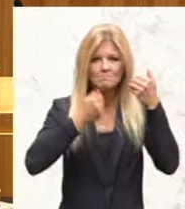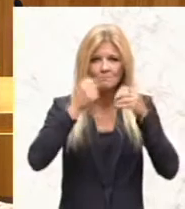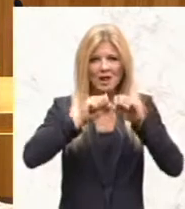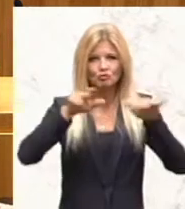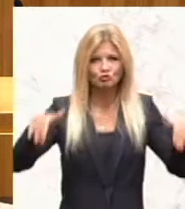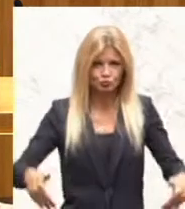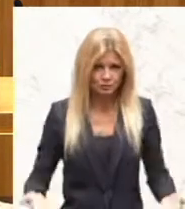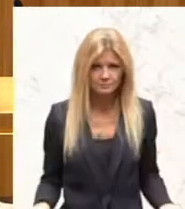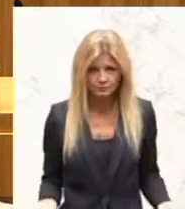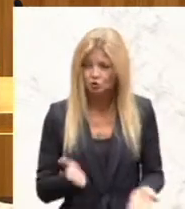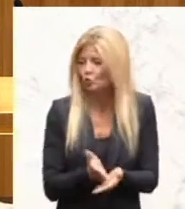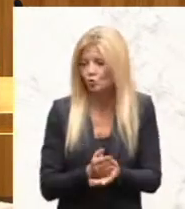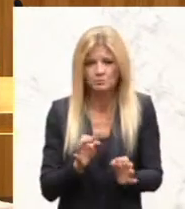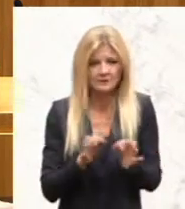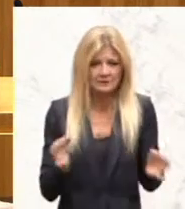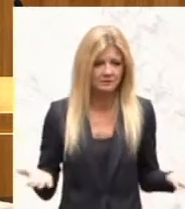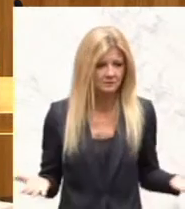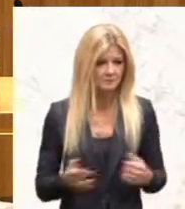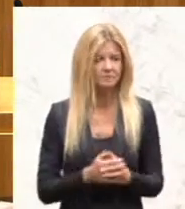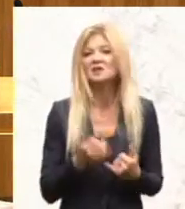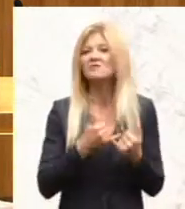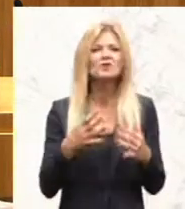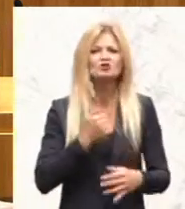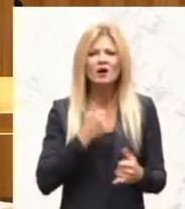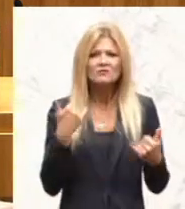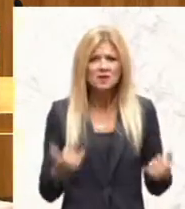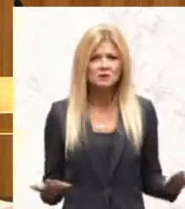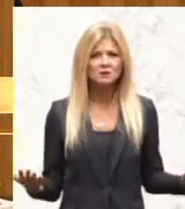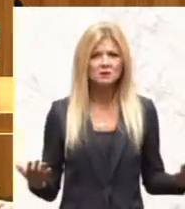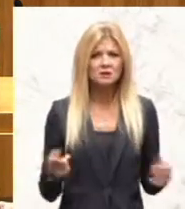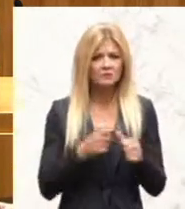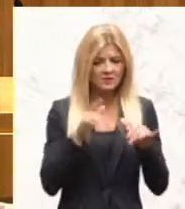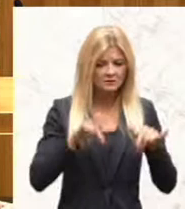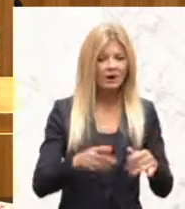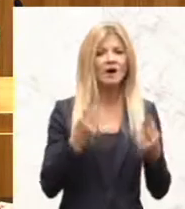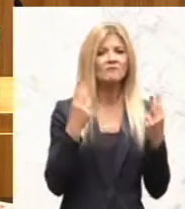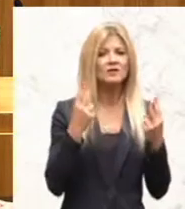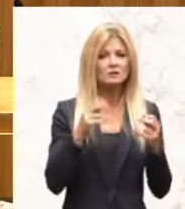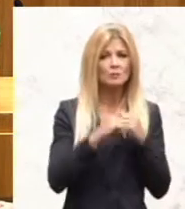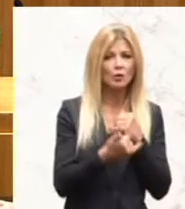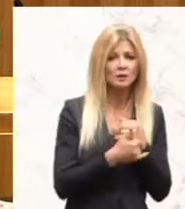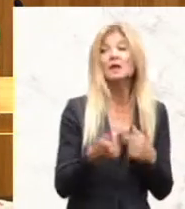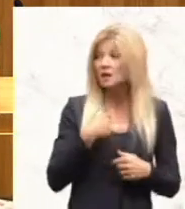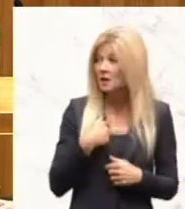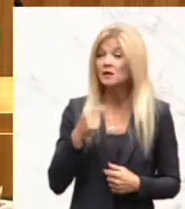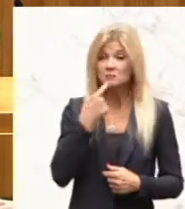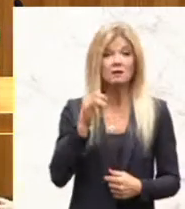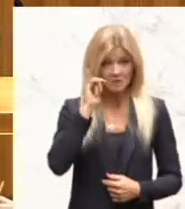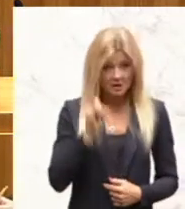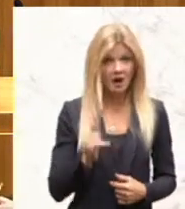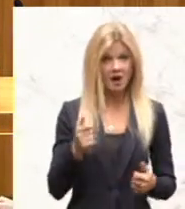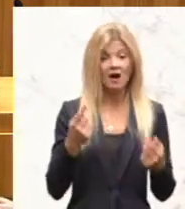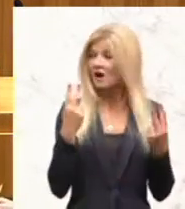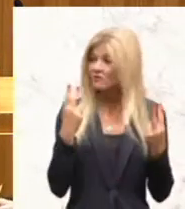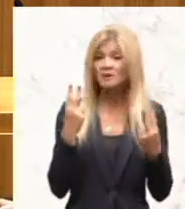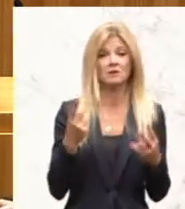zu etablieren bei sehr, sehr wichtigen Projekten, weil ich bin ja dafür, dass es einen Behördenfunk gibt, der funktioniert und Leben rettet. Ne?